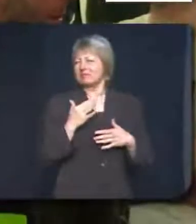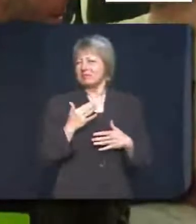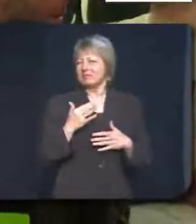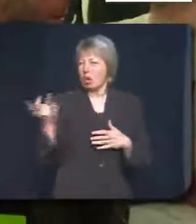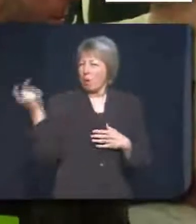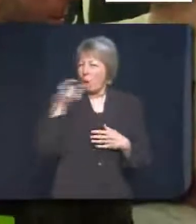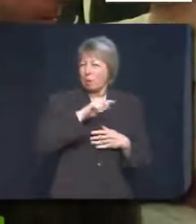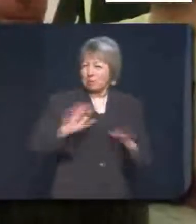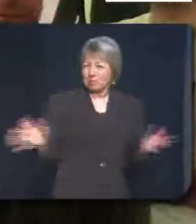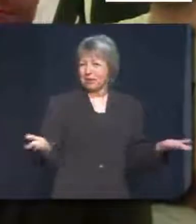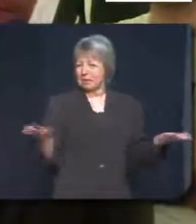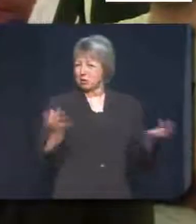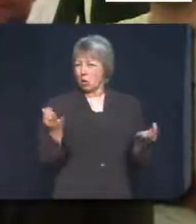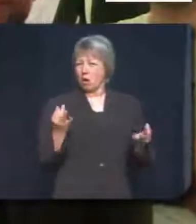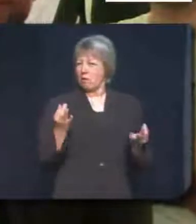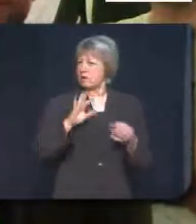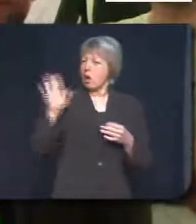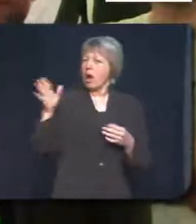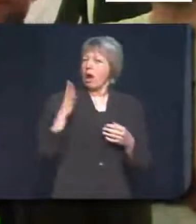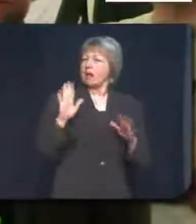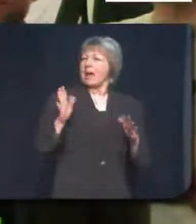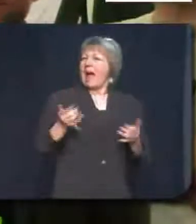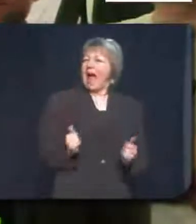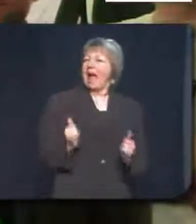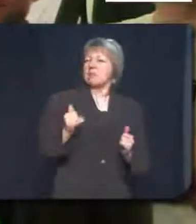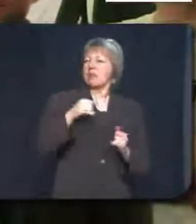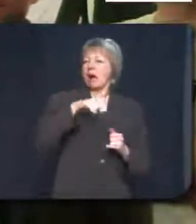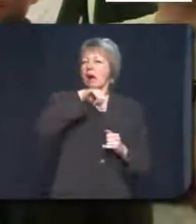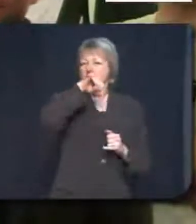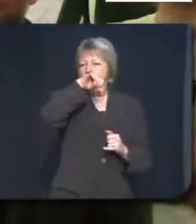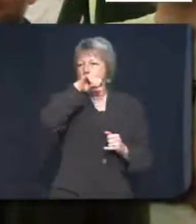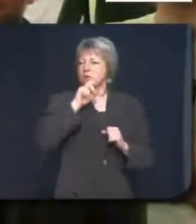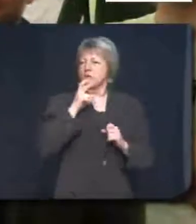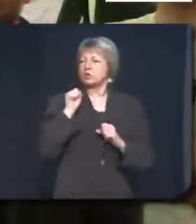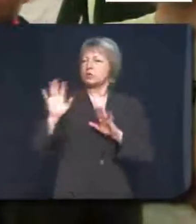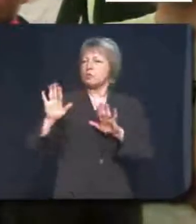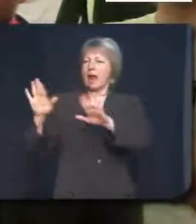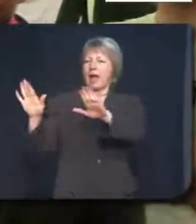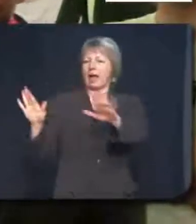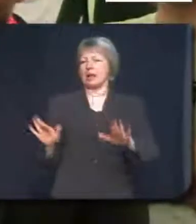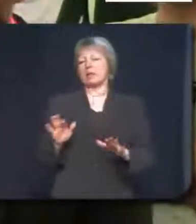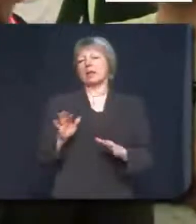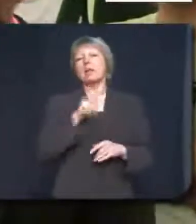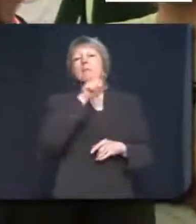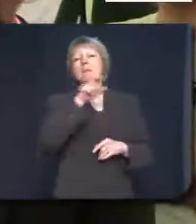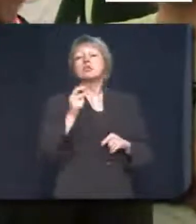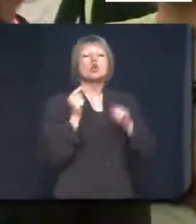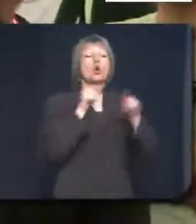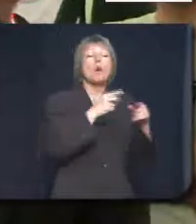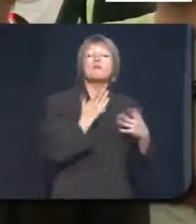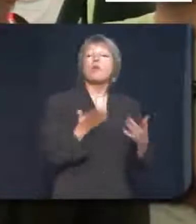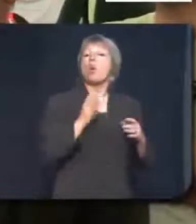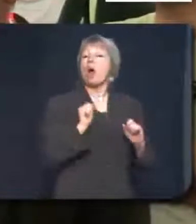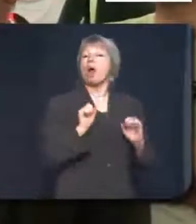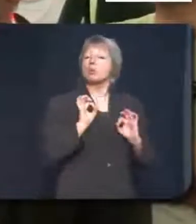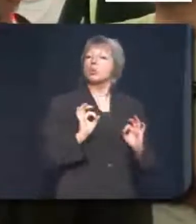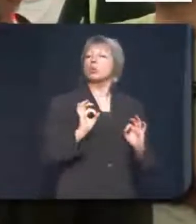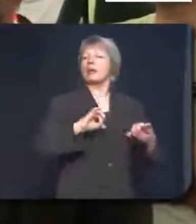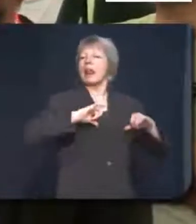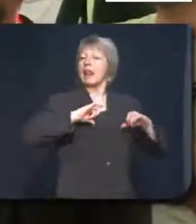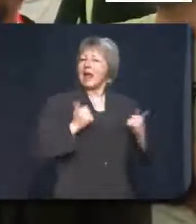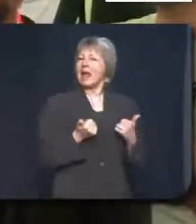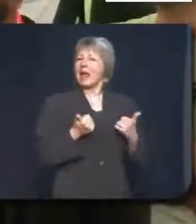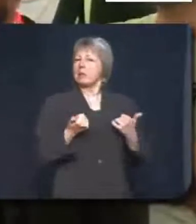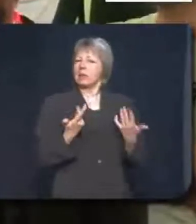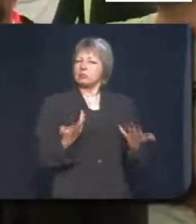wir müssen uns klarmachen dass die Menschen dahin gehen wo sie vernünftig leben können und wohin ein sicheres Leben